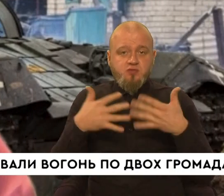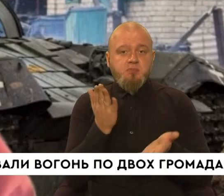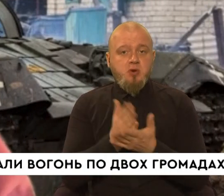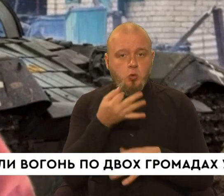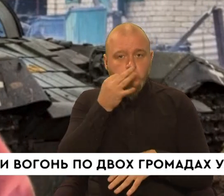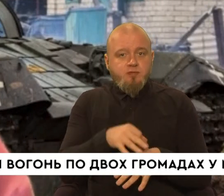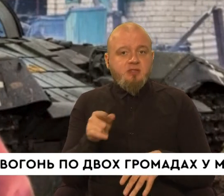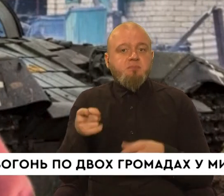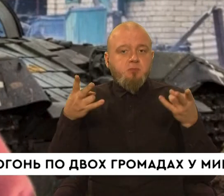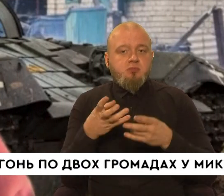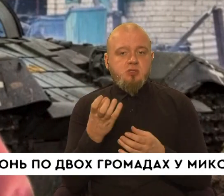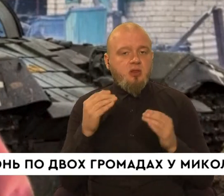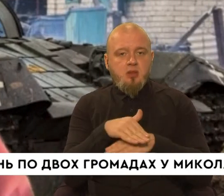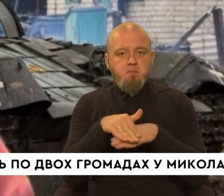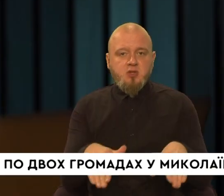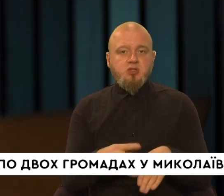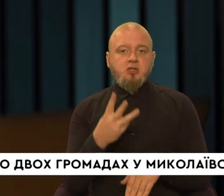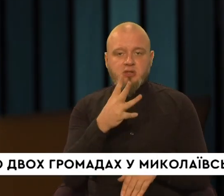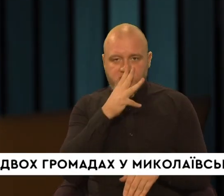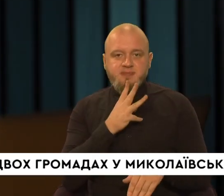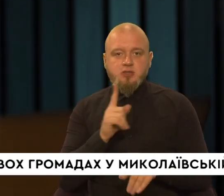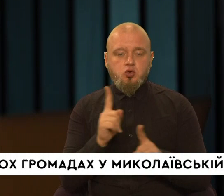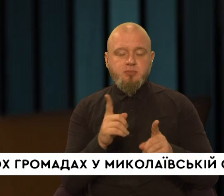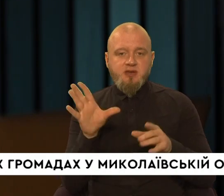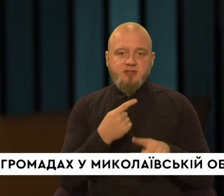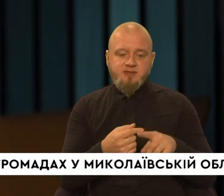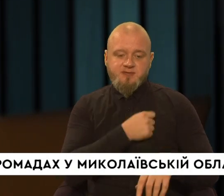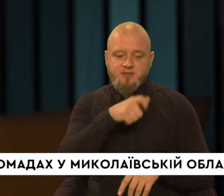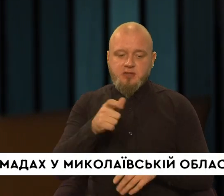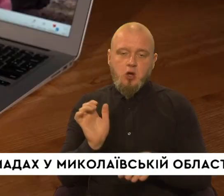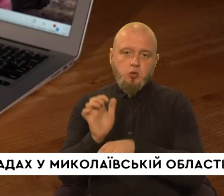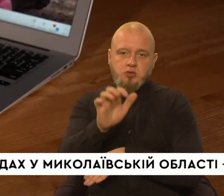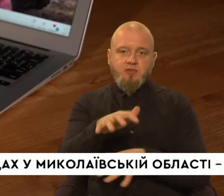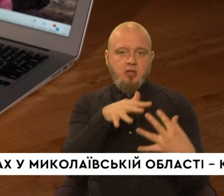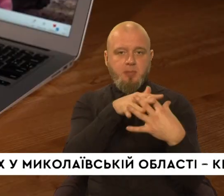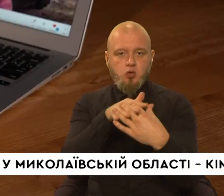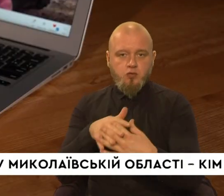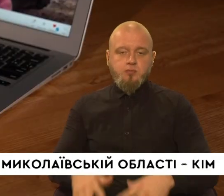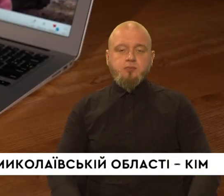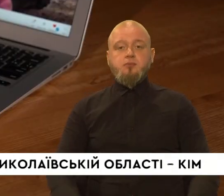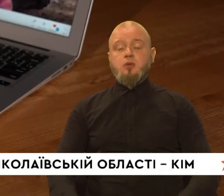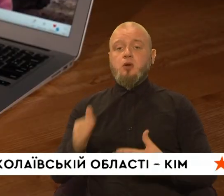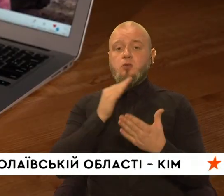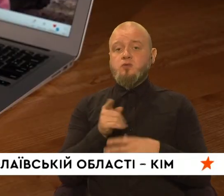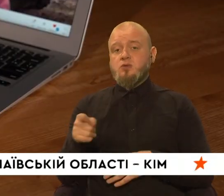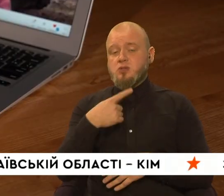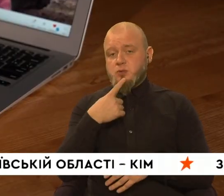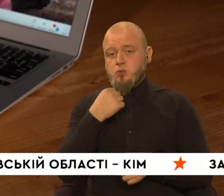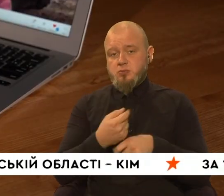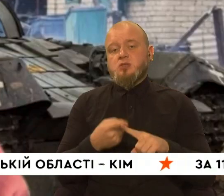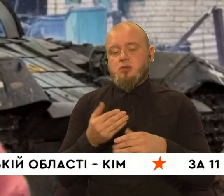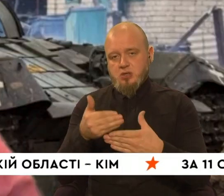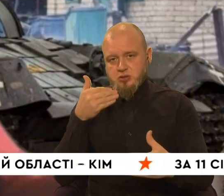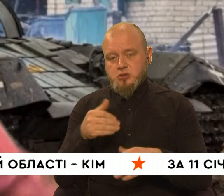мають досвід і їм потрібні щонайменше 3 місяці, щоб усі ці війська доставити на передову. Тож вони спробують зробити це